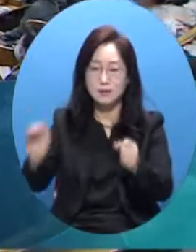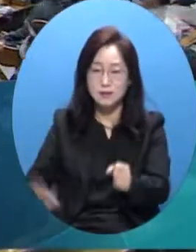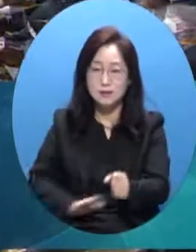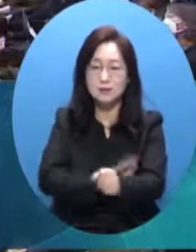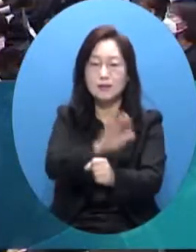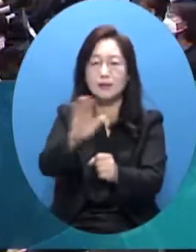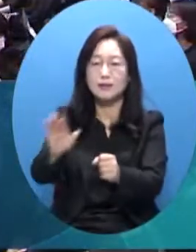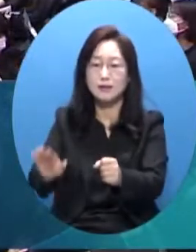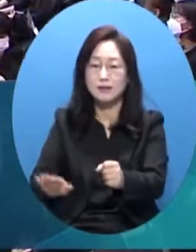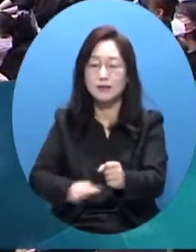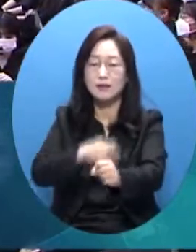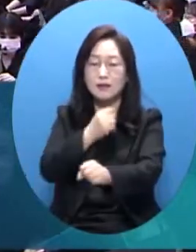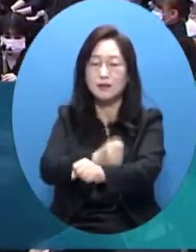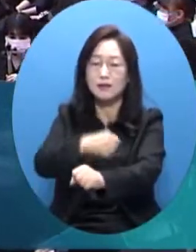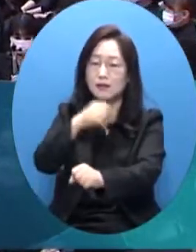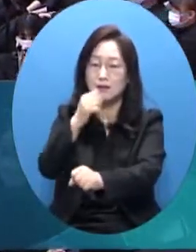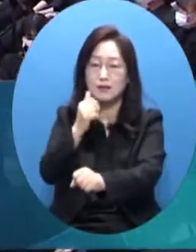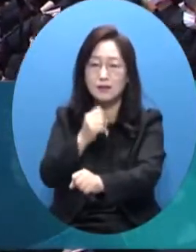날 사